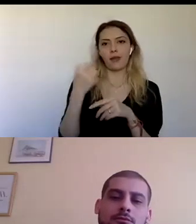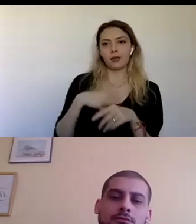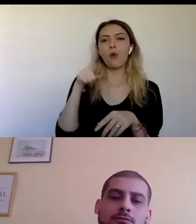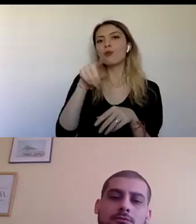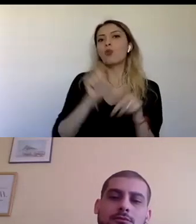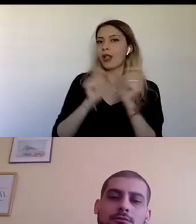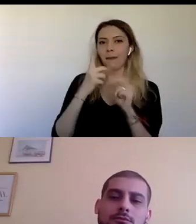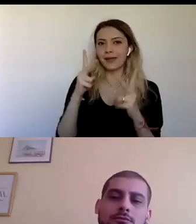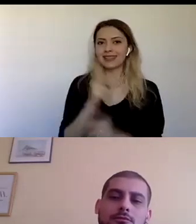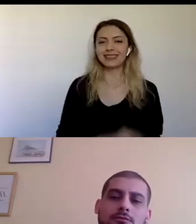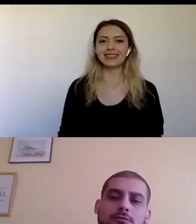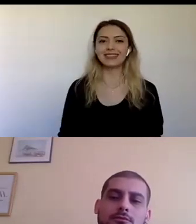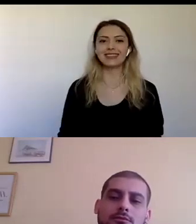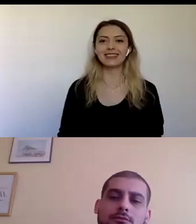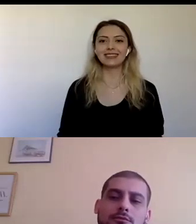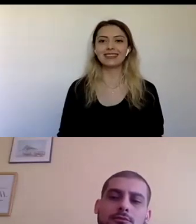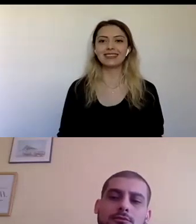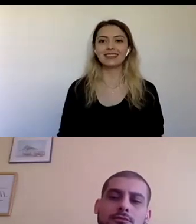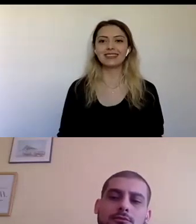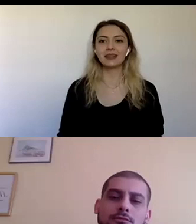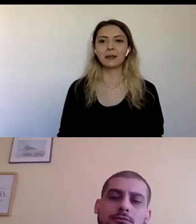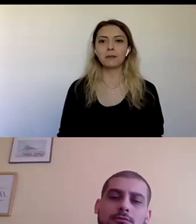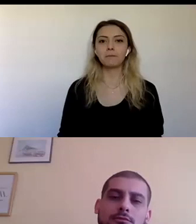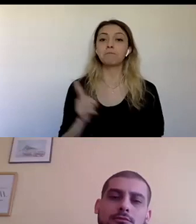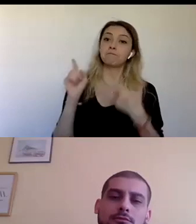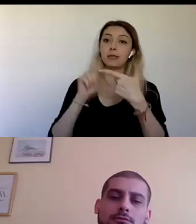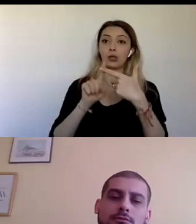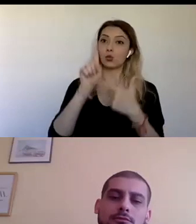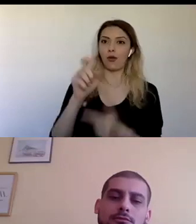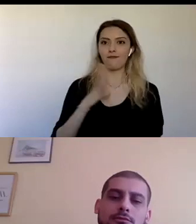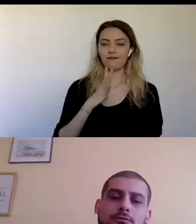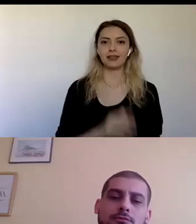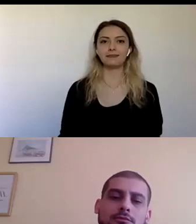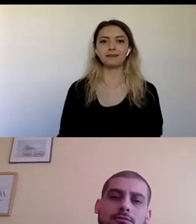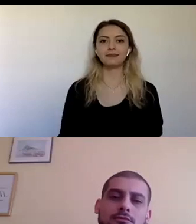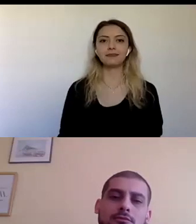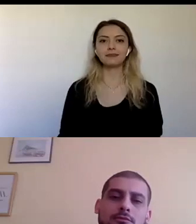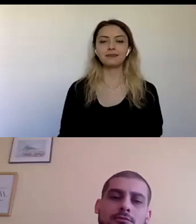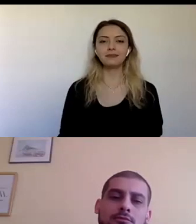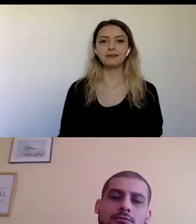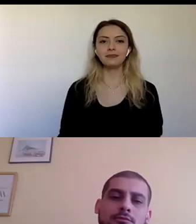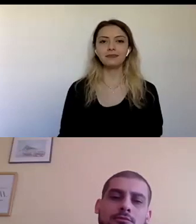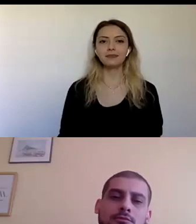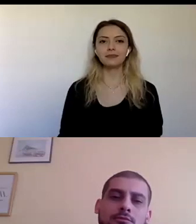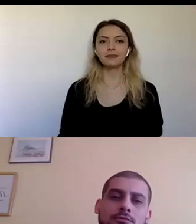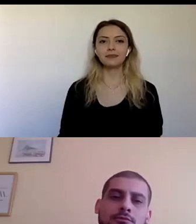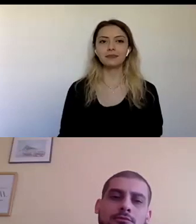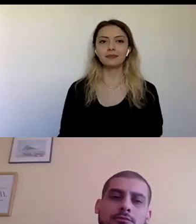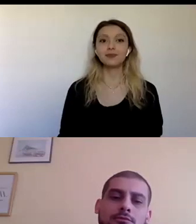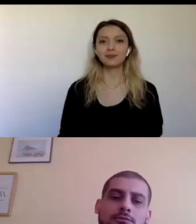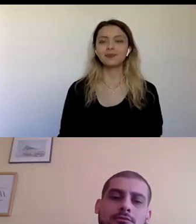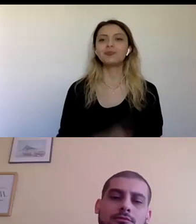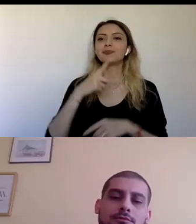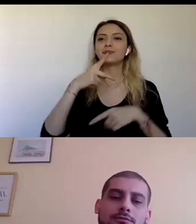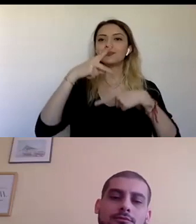Ya da devam ediyorum. Bir soru daha soracağım şimdi. Bunu geçip de. Şimdi peki bu